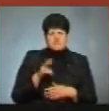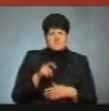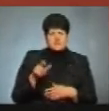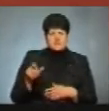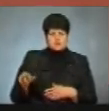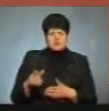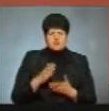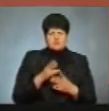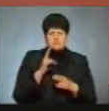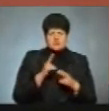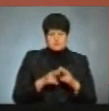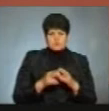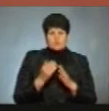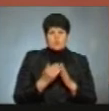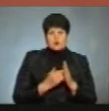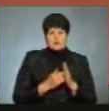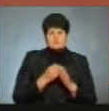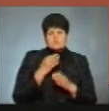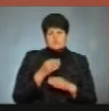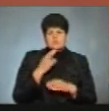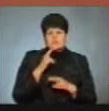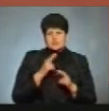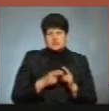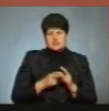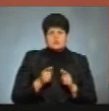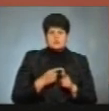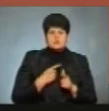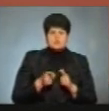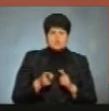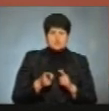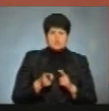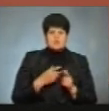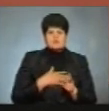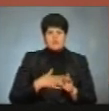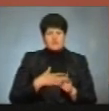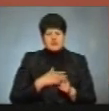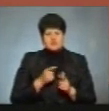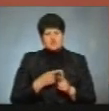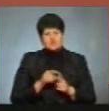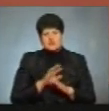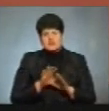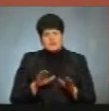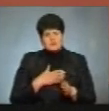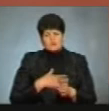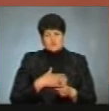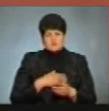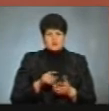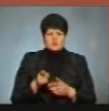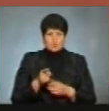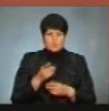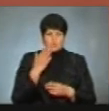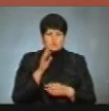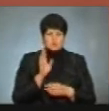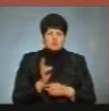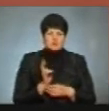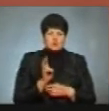відвідувачів. Зрозуміло. Маємо завершувати вже програму. Скажіть наостанок, чи хвилюватися, чи не хвилюватися тернополянам, які і коли вони